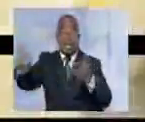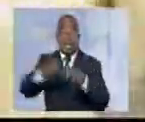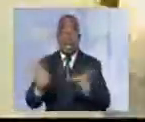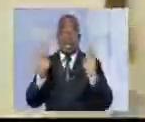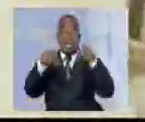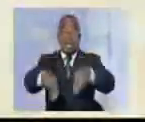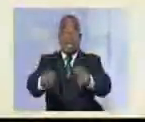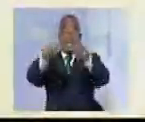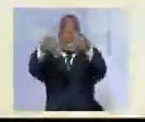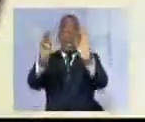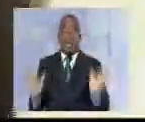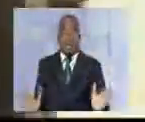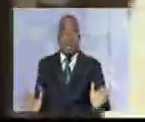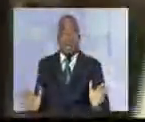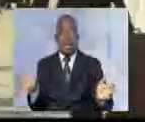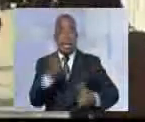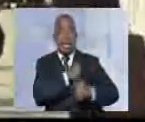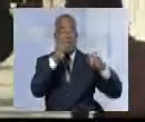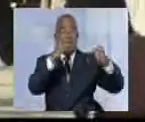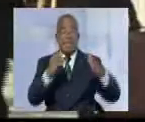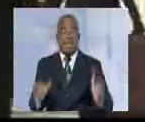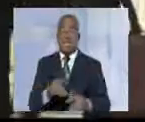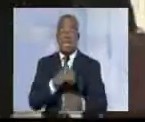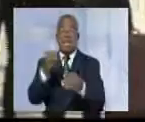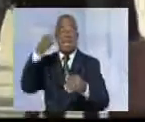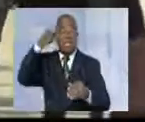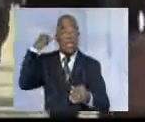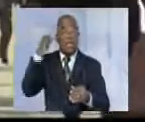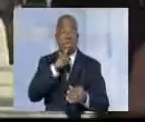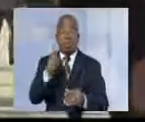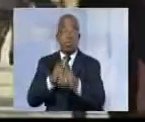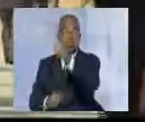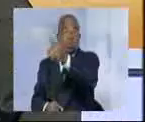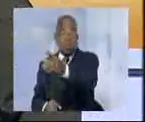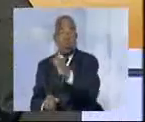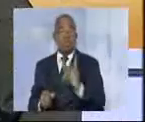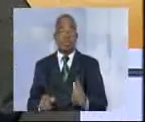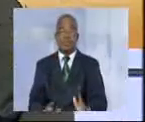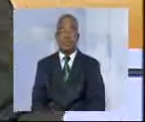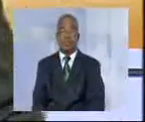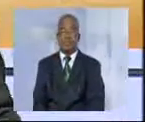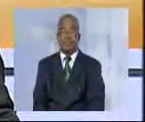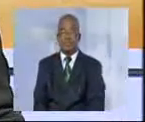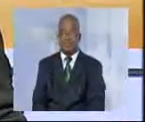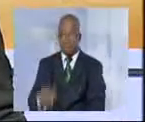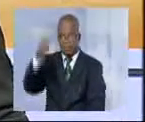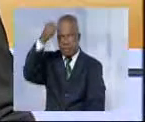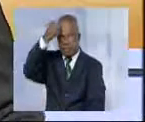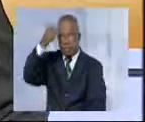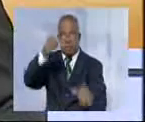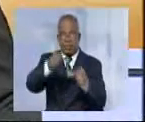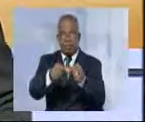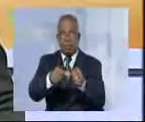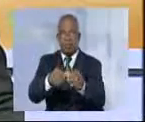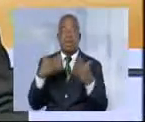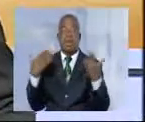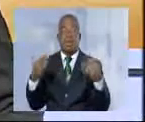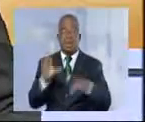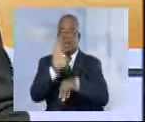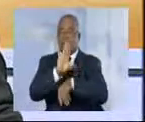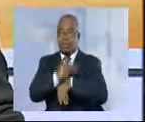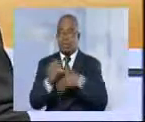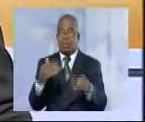sont enterrés des militaires japonais que Pékin considère comme des criminels de guerre. Je rappelle en tout cas en ce qui concerne la Côte